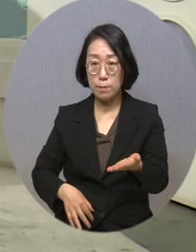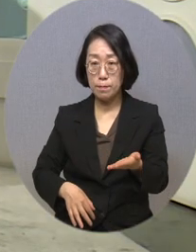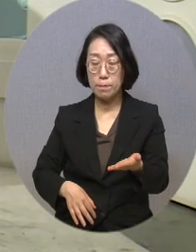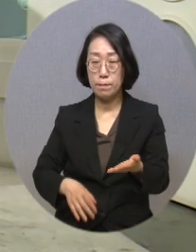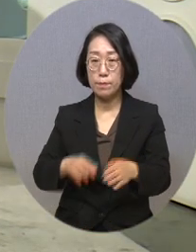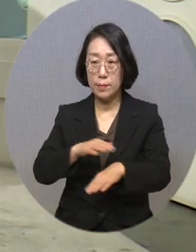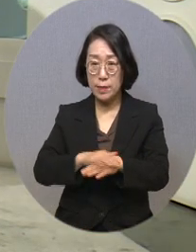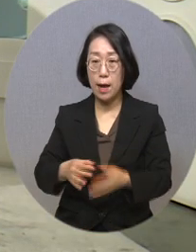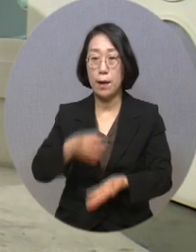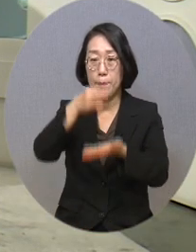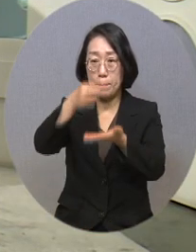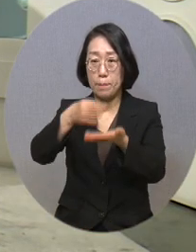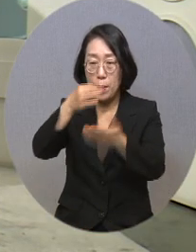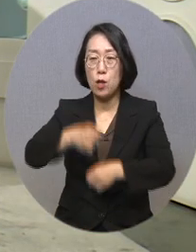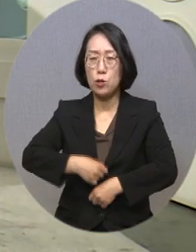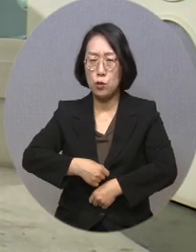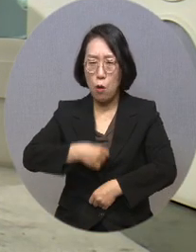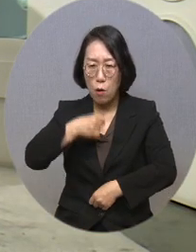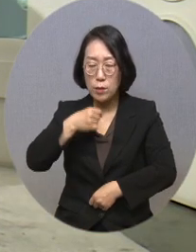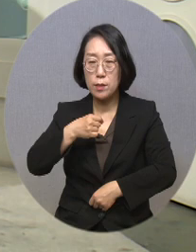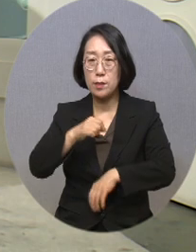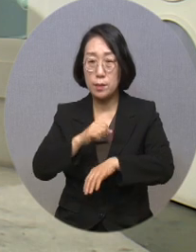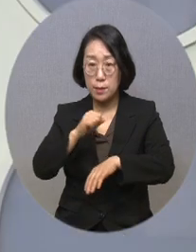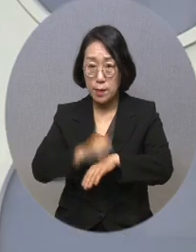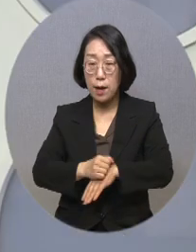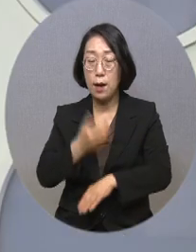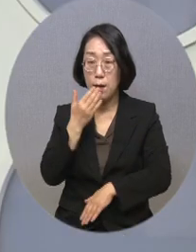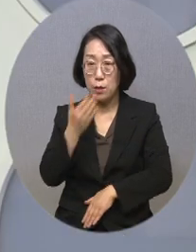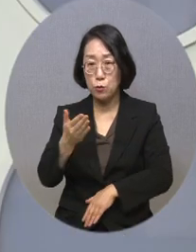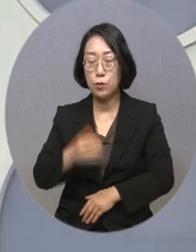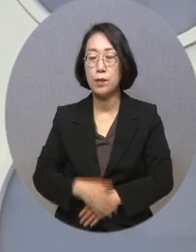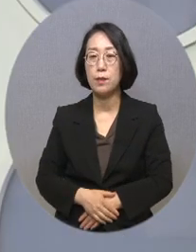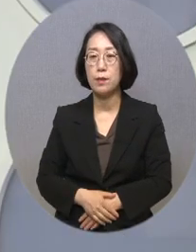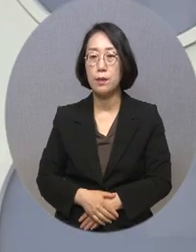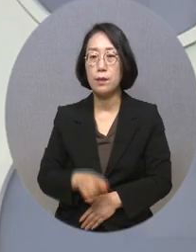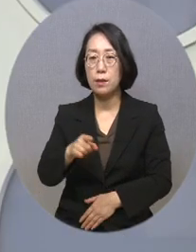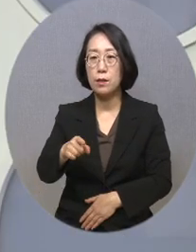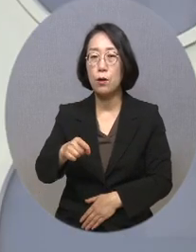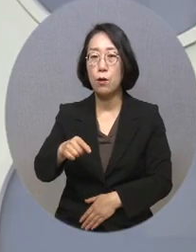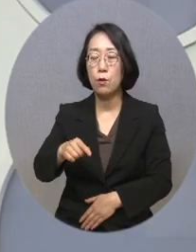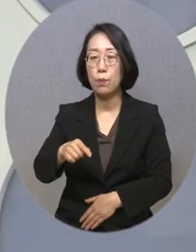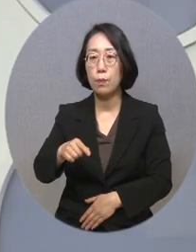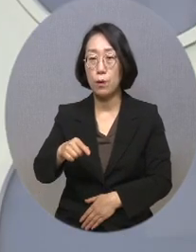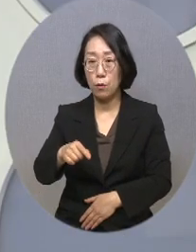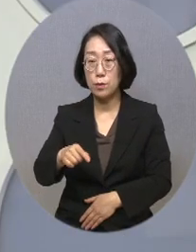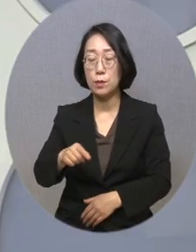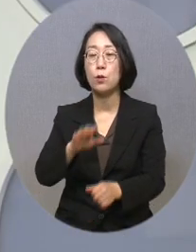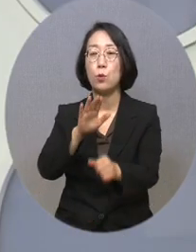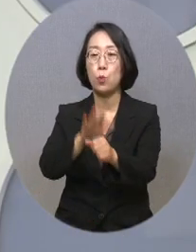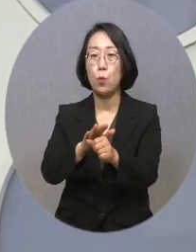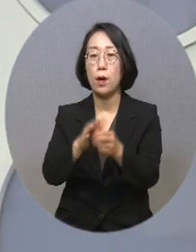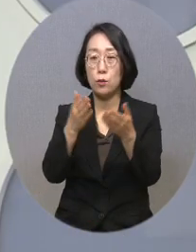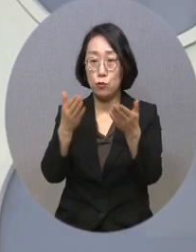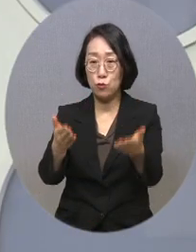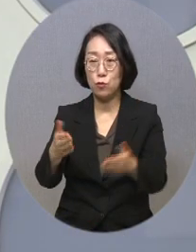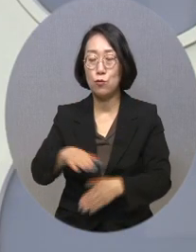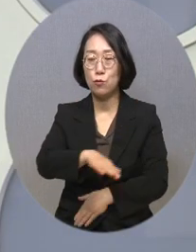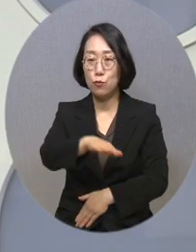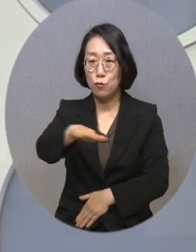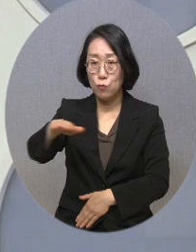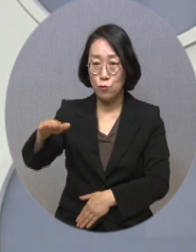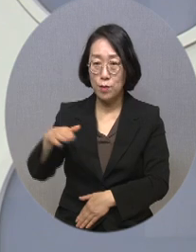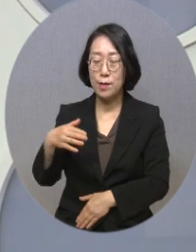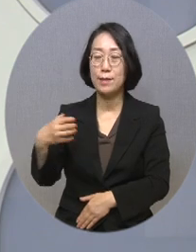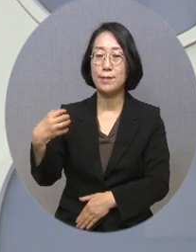있는 그리고 정직한 납세를 하게 할 수 있는 그 이제 여건들을 만들어 드리는 게 우리